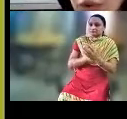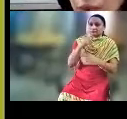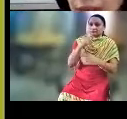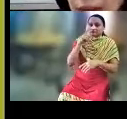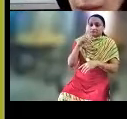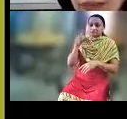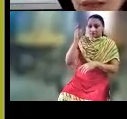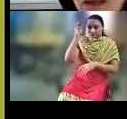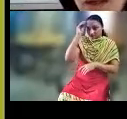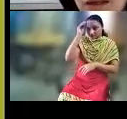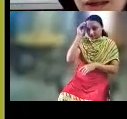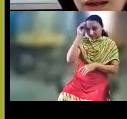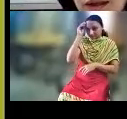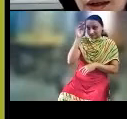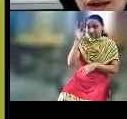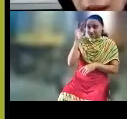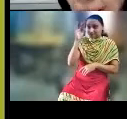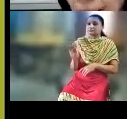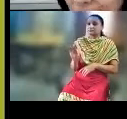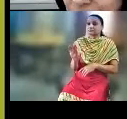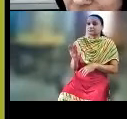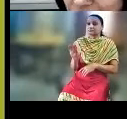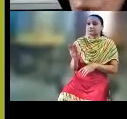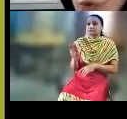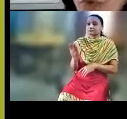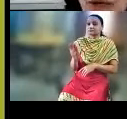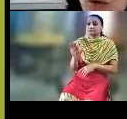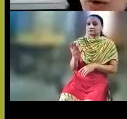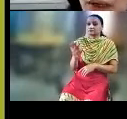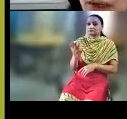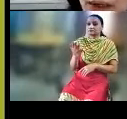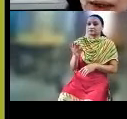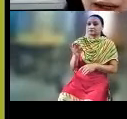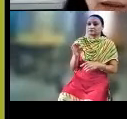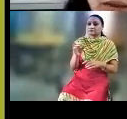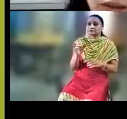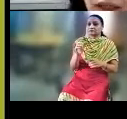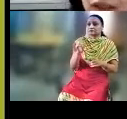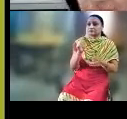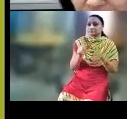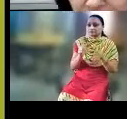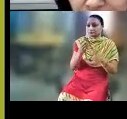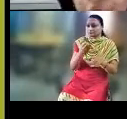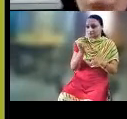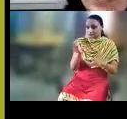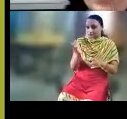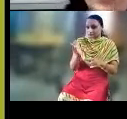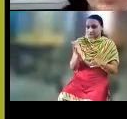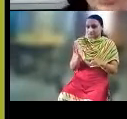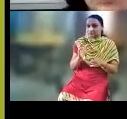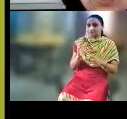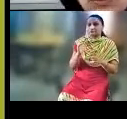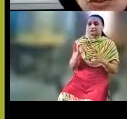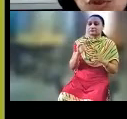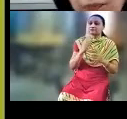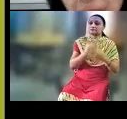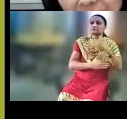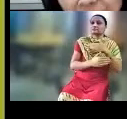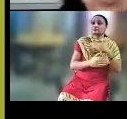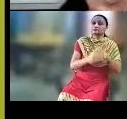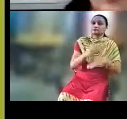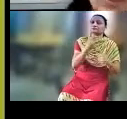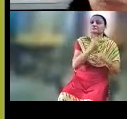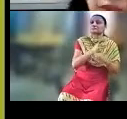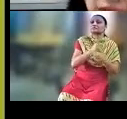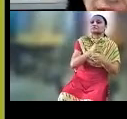जानना जरूरी है कि आप सब लोग ट्रेन हो रहे हैं एज स्पेशल एजुकेटर्स। सो पेरेंट्स